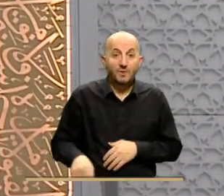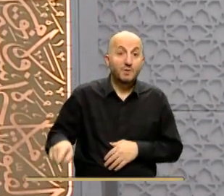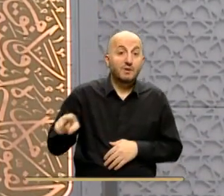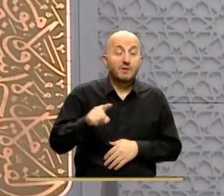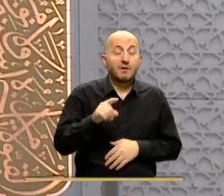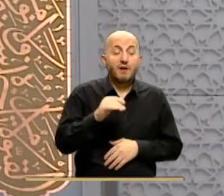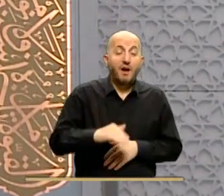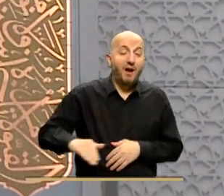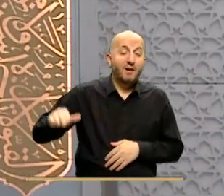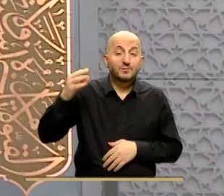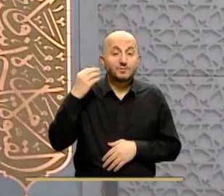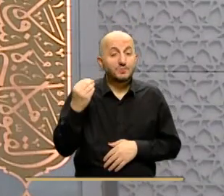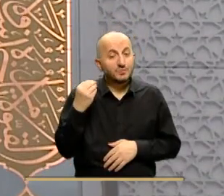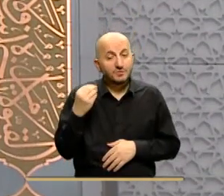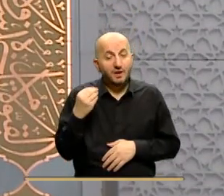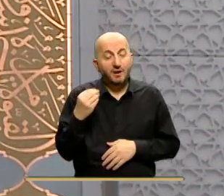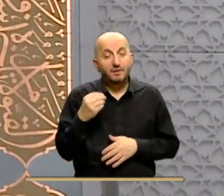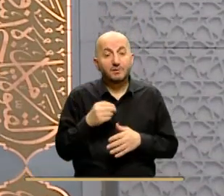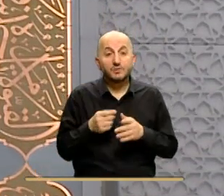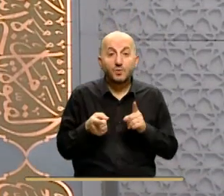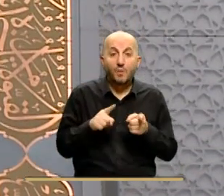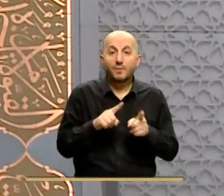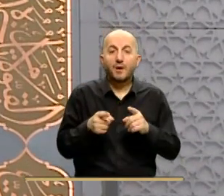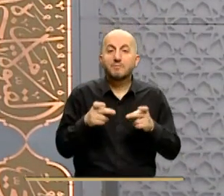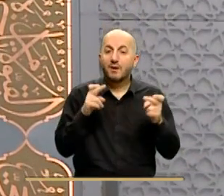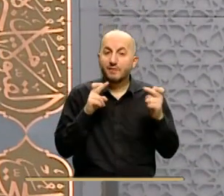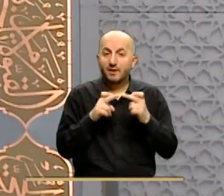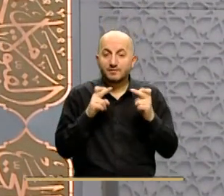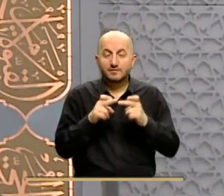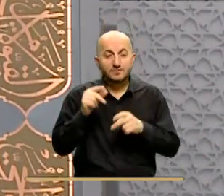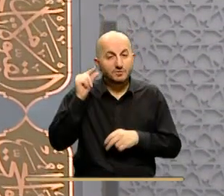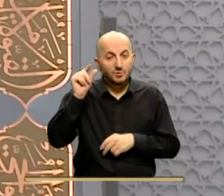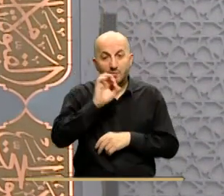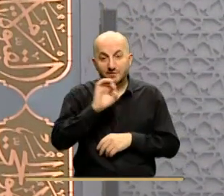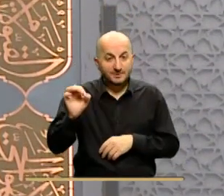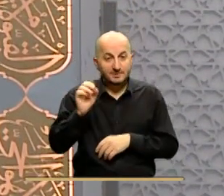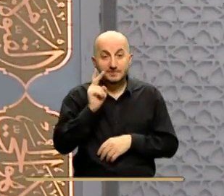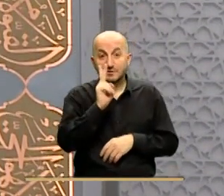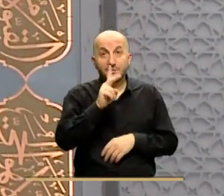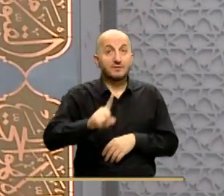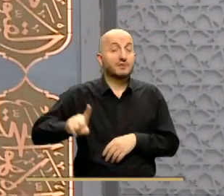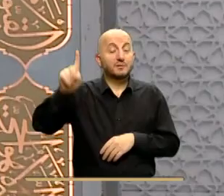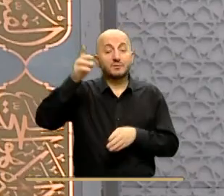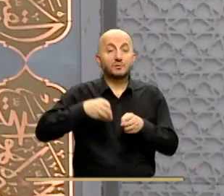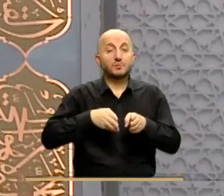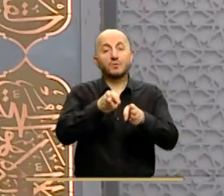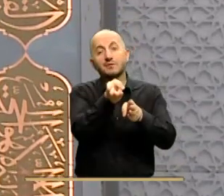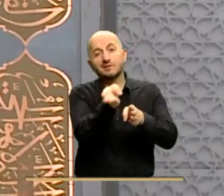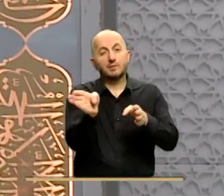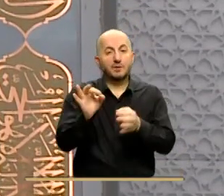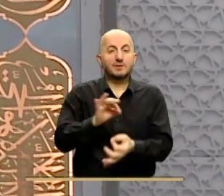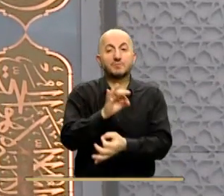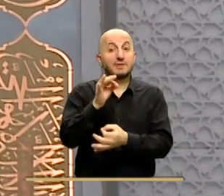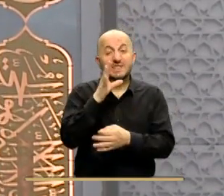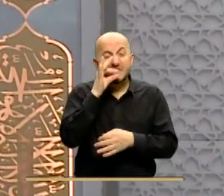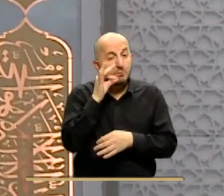Onlarla en güzel yöntemle tartış. Kuşkusuz senin Rabbin yolundan sapanların kim olduğunu